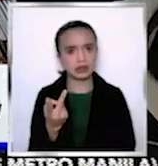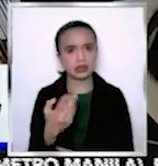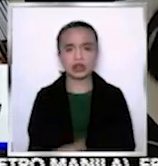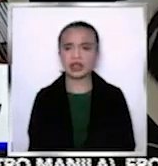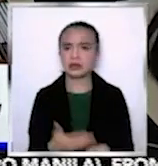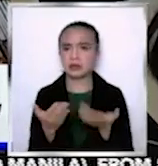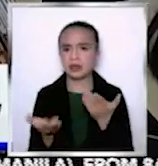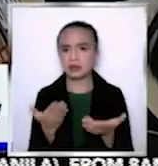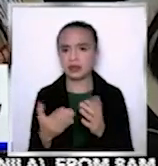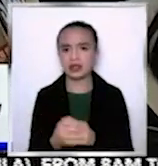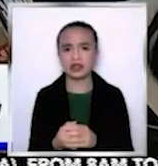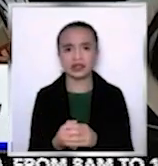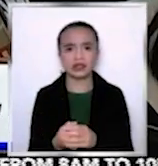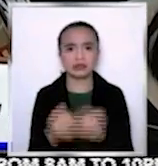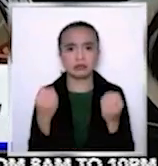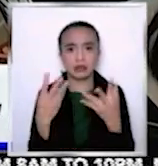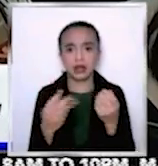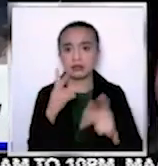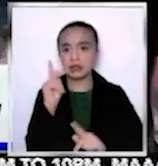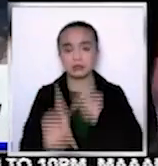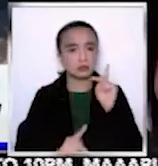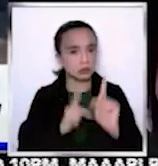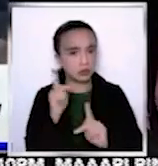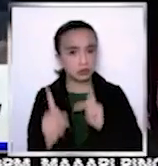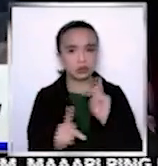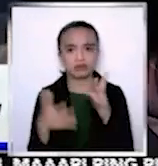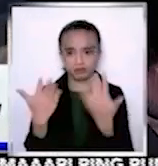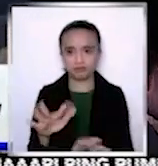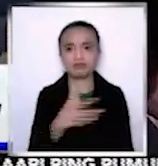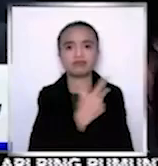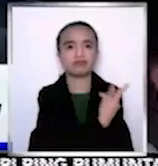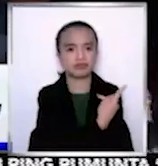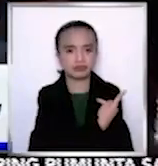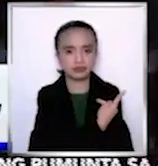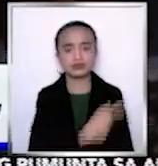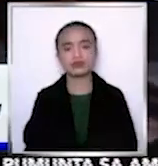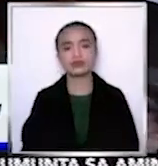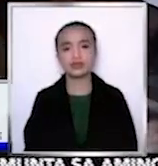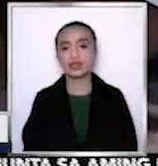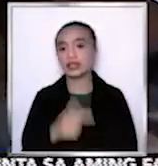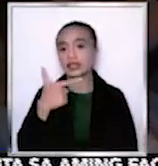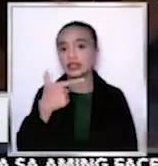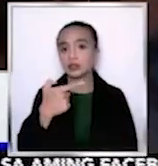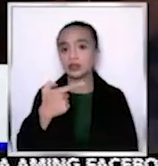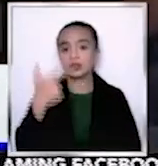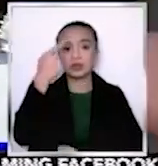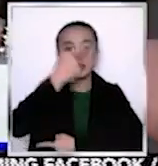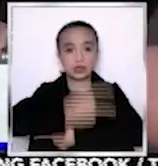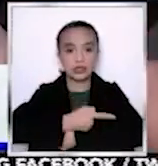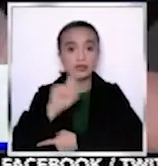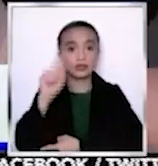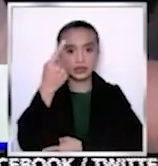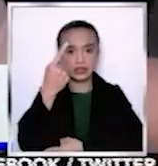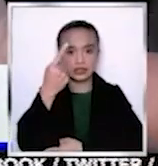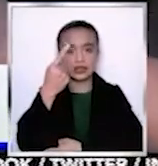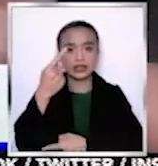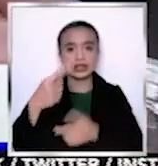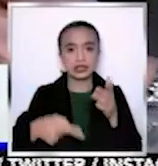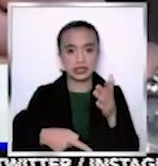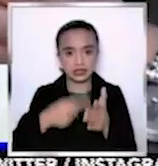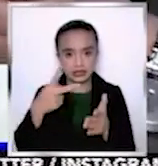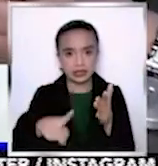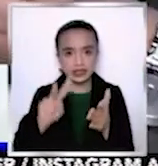More than billions of people already have been vaccinated. 21 days din ang pagitan ng first dose at second dose ng bakuna ng mga